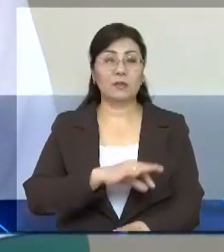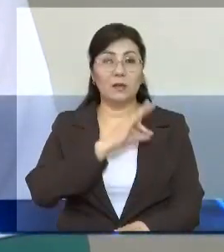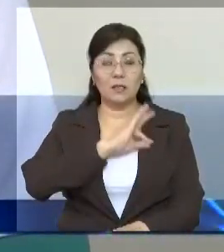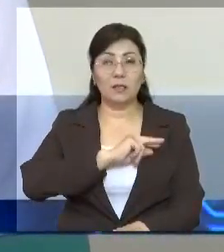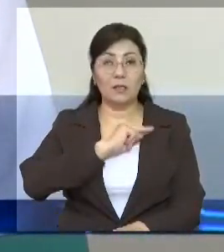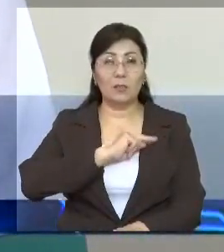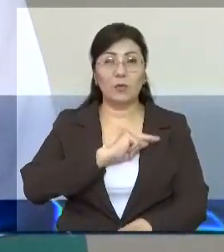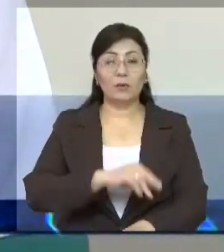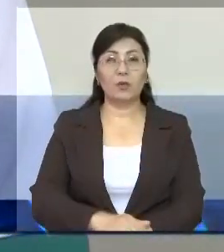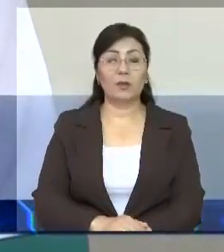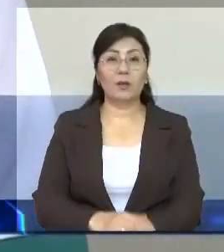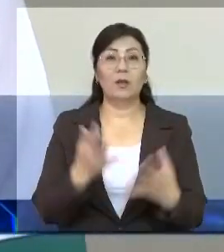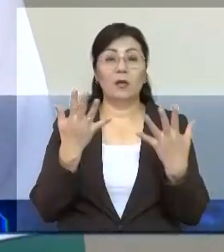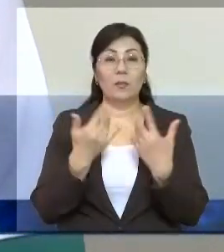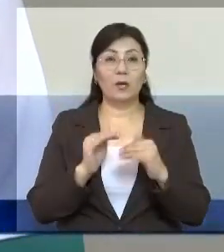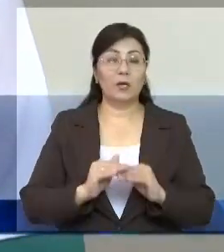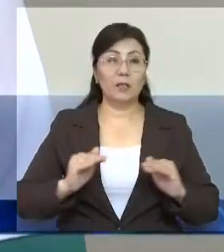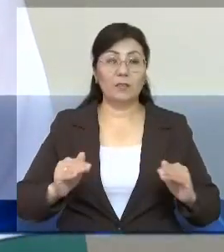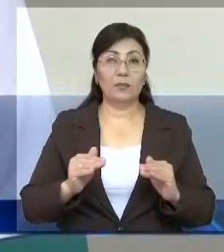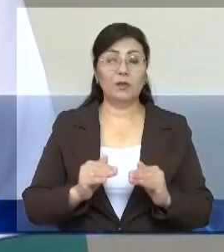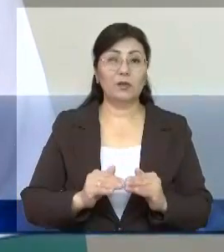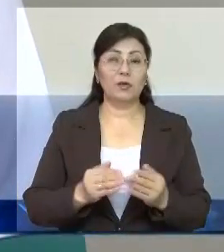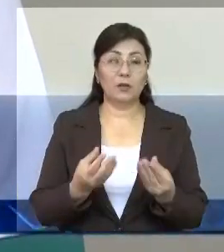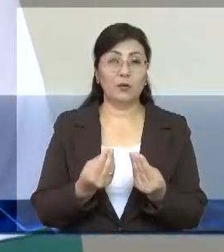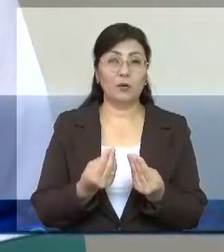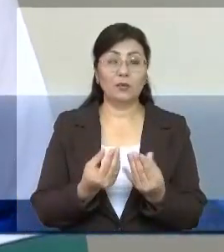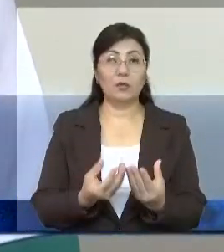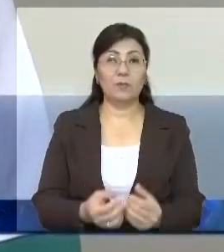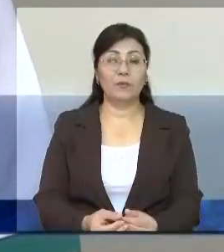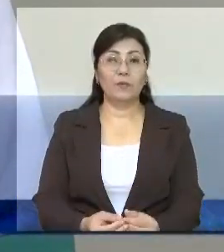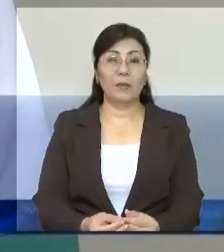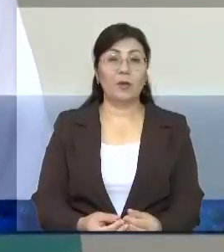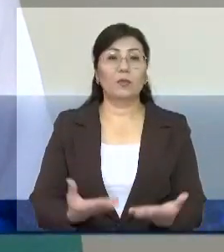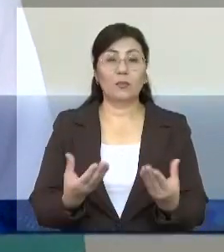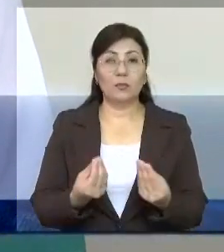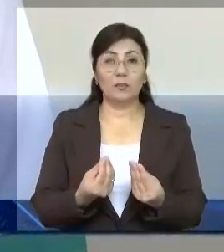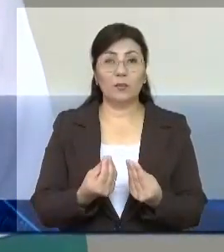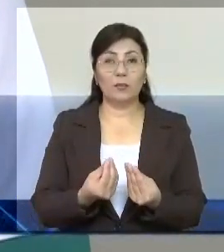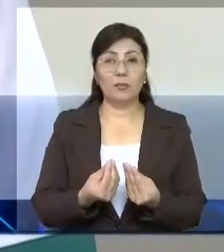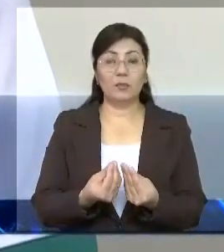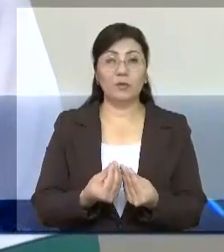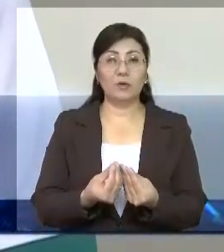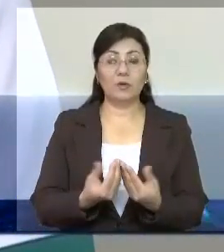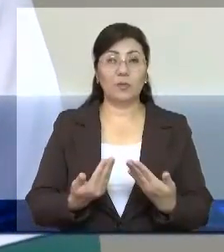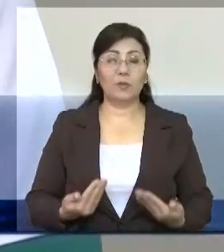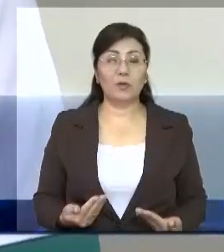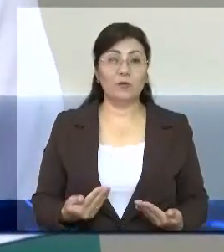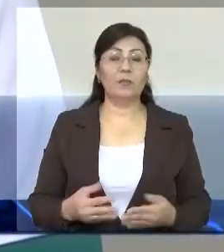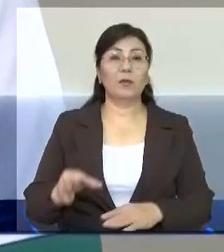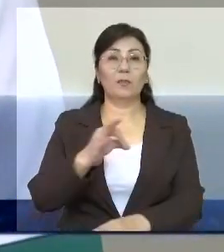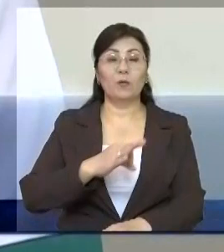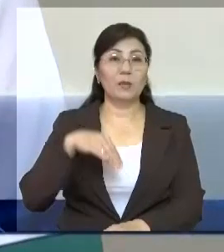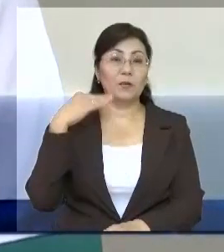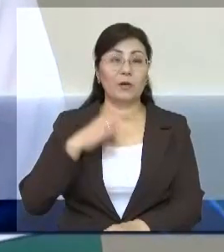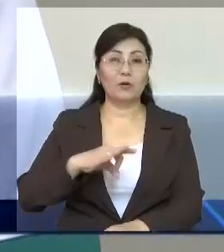по количеству детей, также по проживанию в области, в